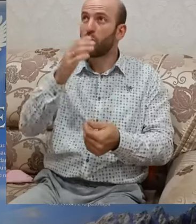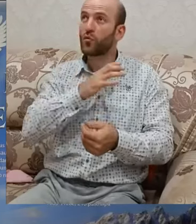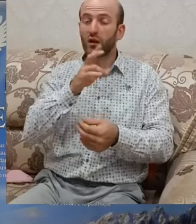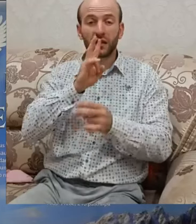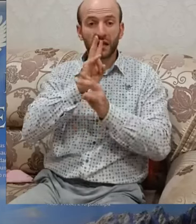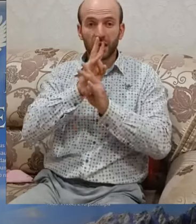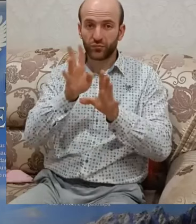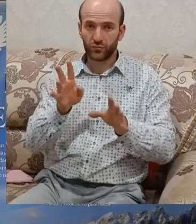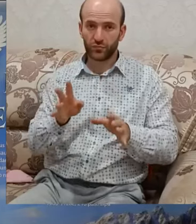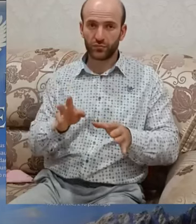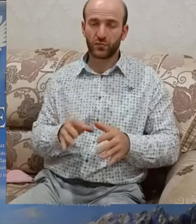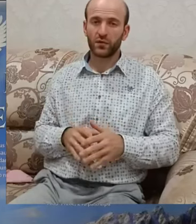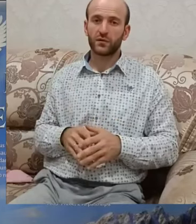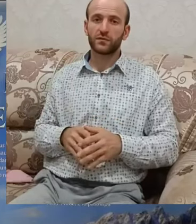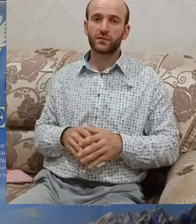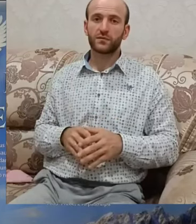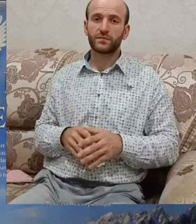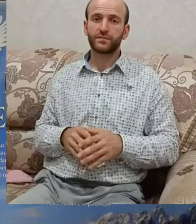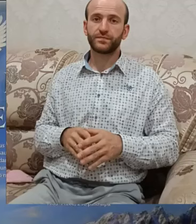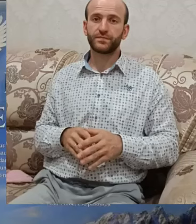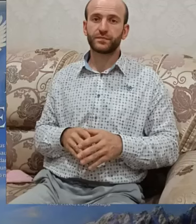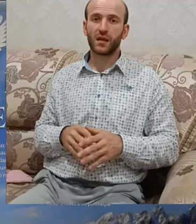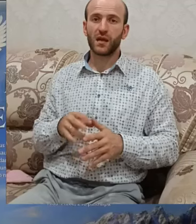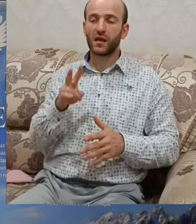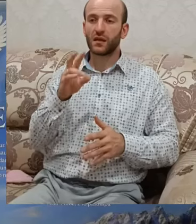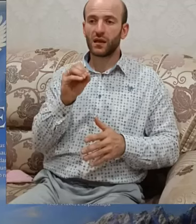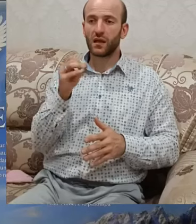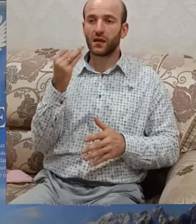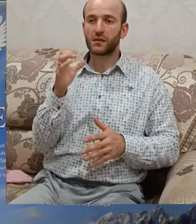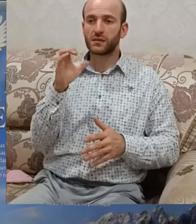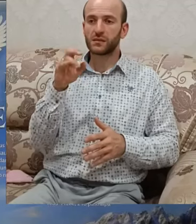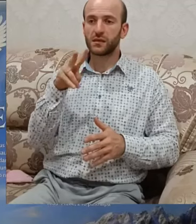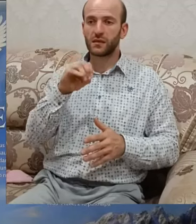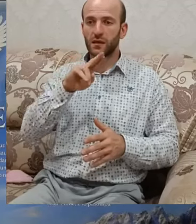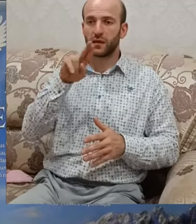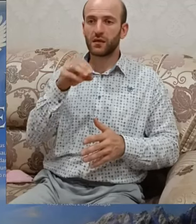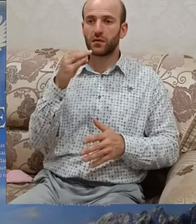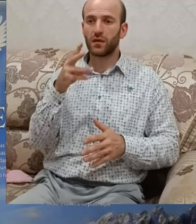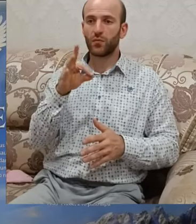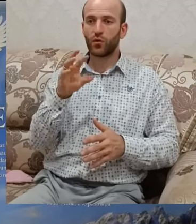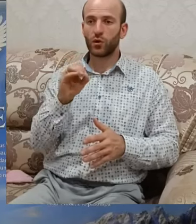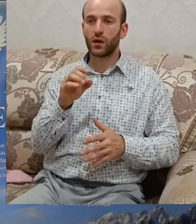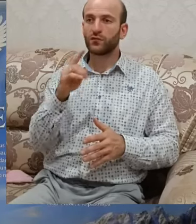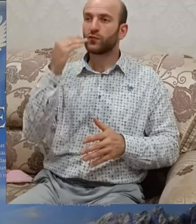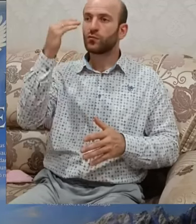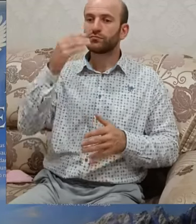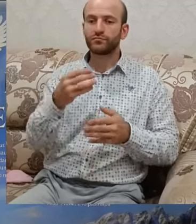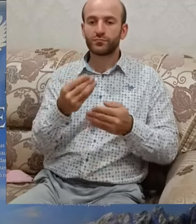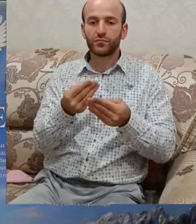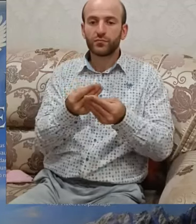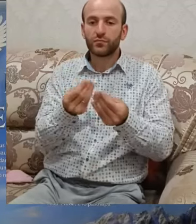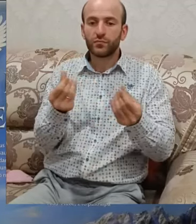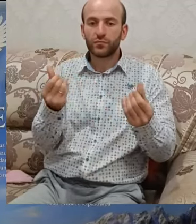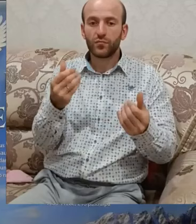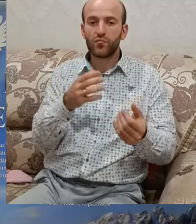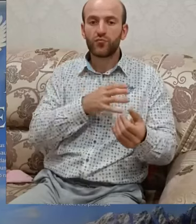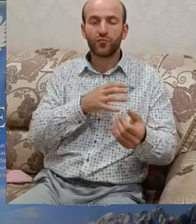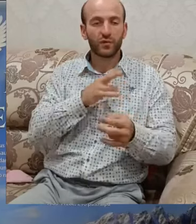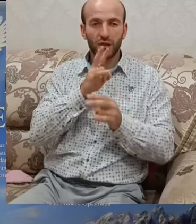Ir padaryčiau, labai svarbu žodis, ir padaryčiau, kad visi žmonės pamatytų, kokia yra bendrystė